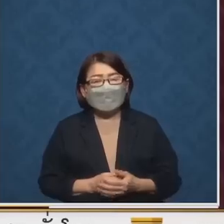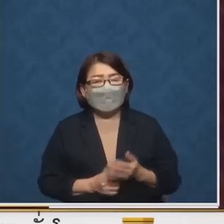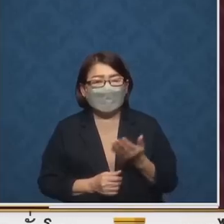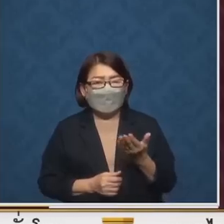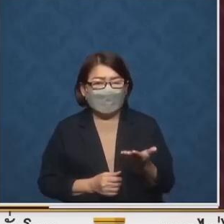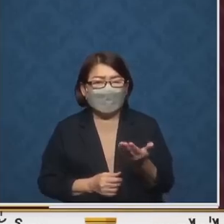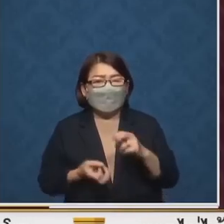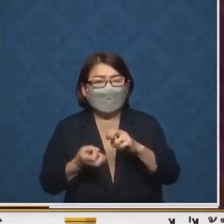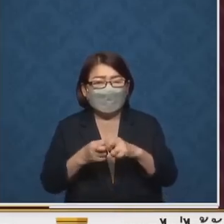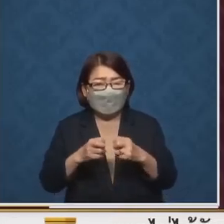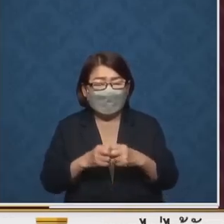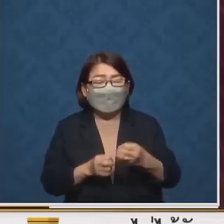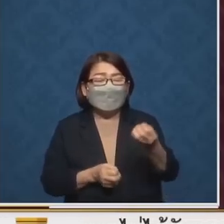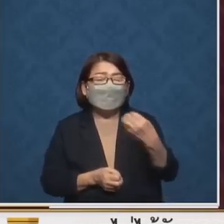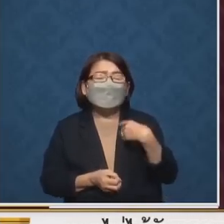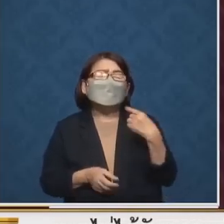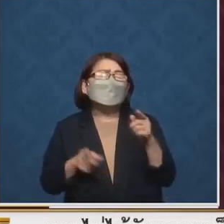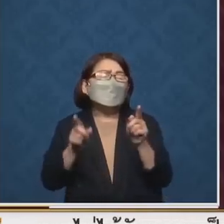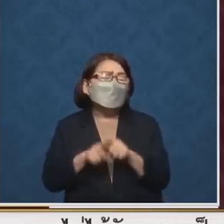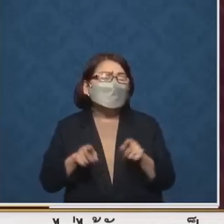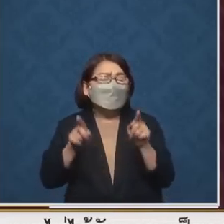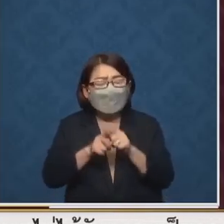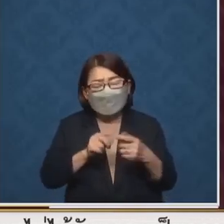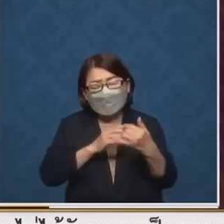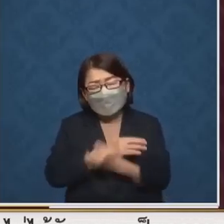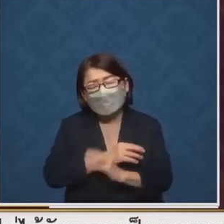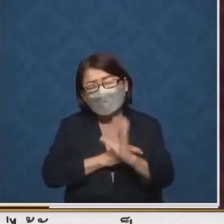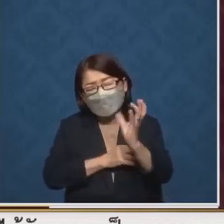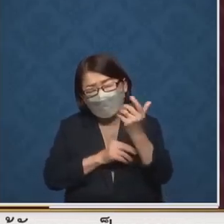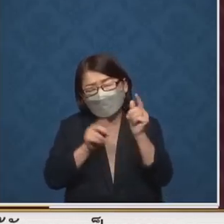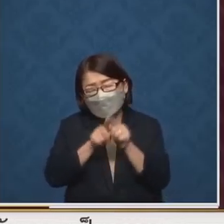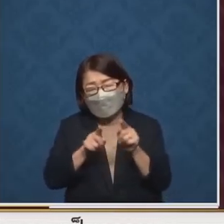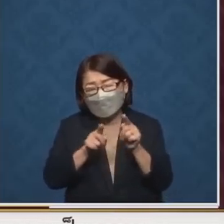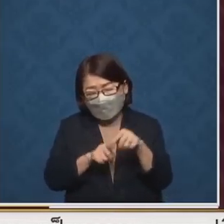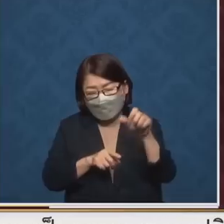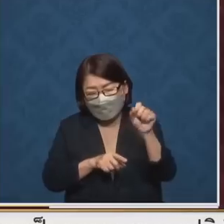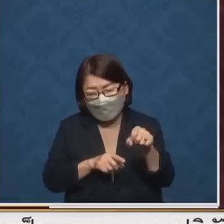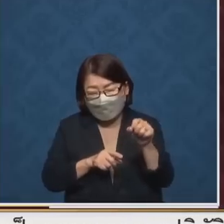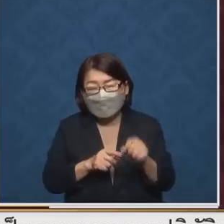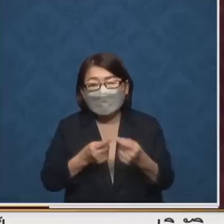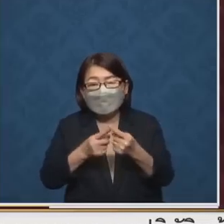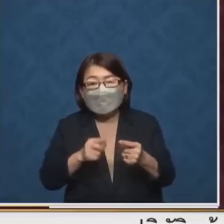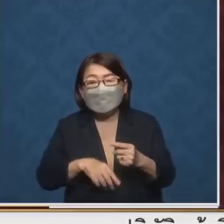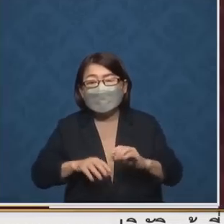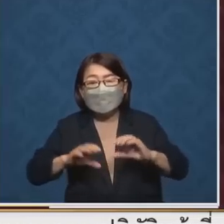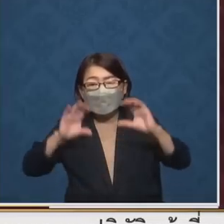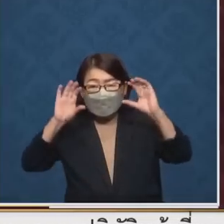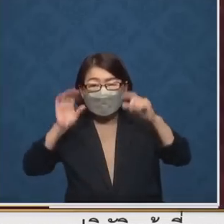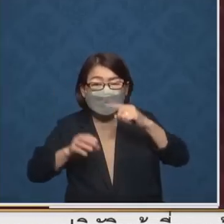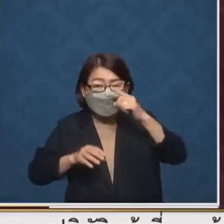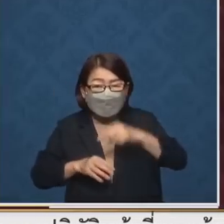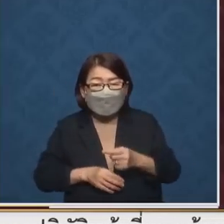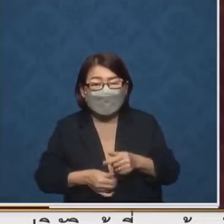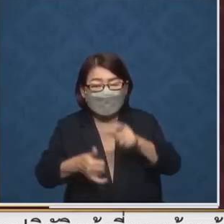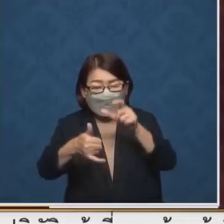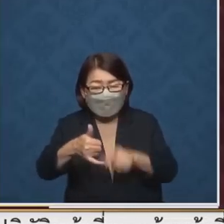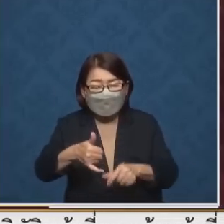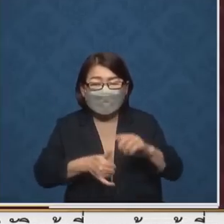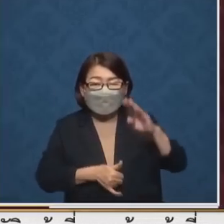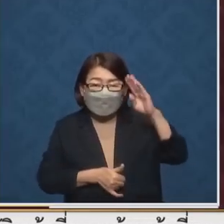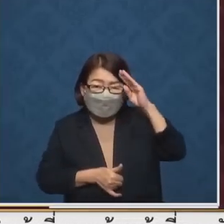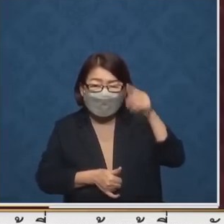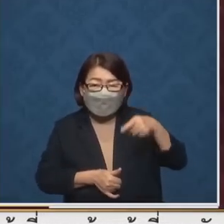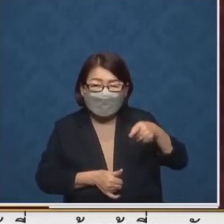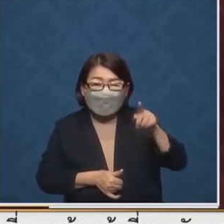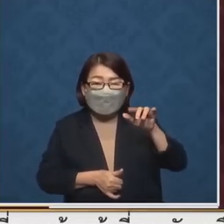ระทบทั่วโลก ใช่ครัแต่ถามวารัฐบาลไทยโดยผลเอกประยุตย์จันโอชาตจัดการบริหารงานยงไ